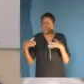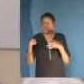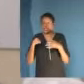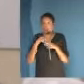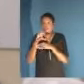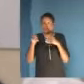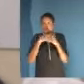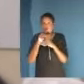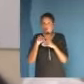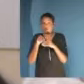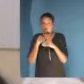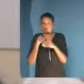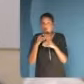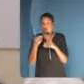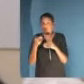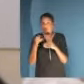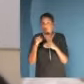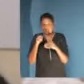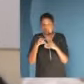les Martiniquais.